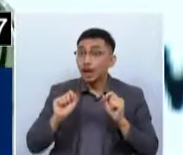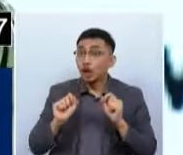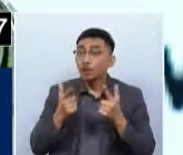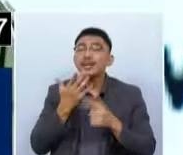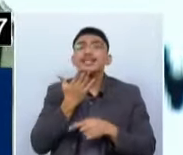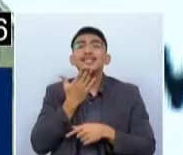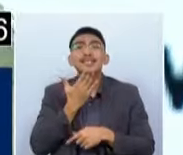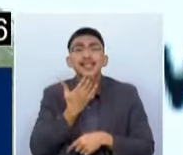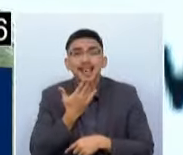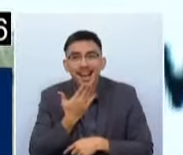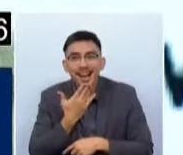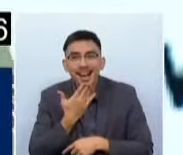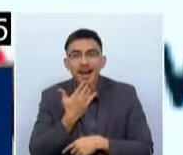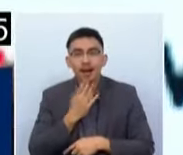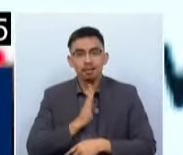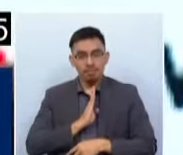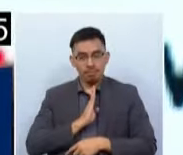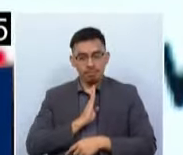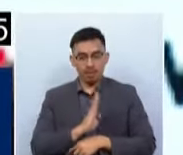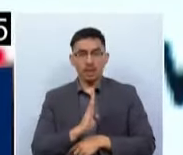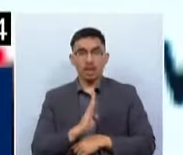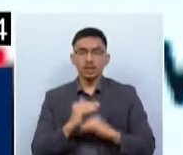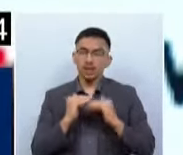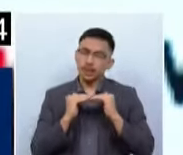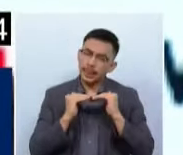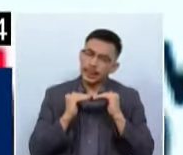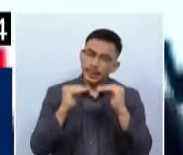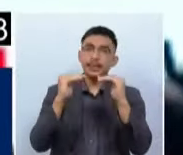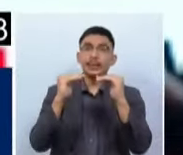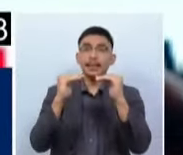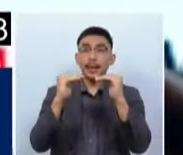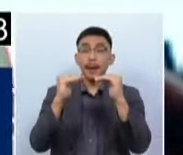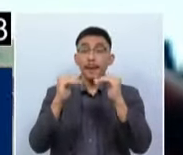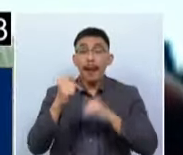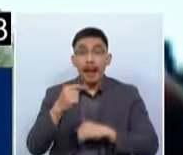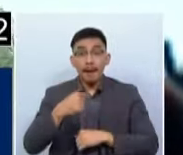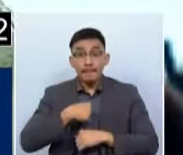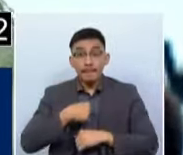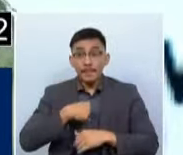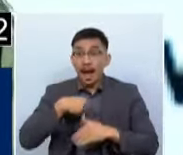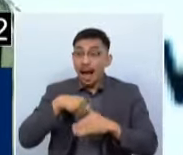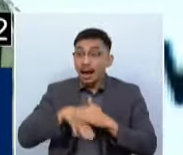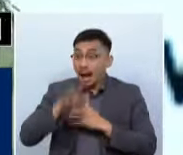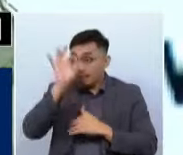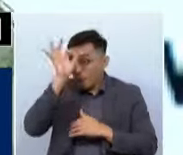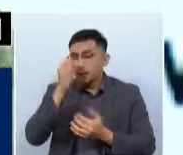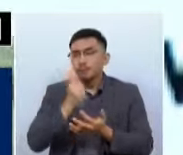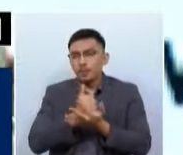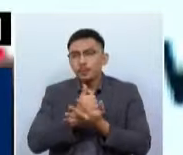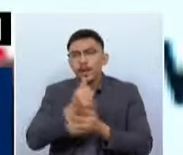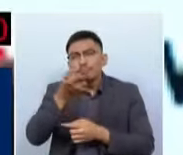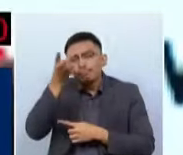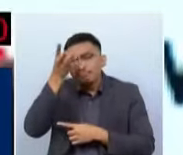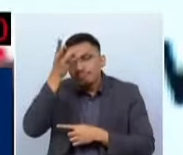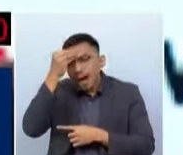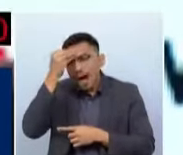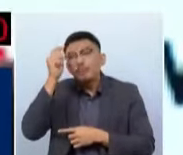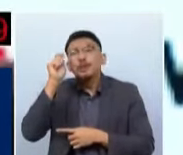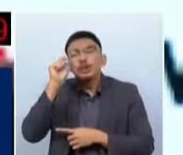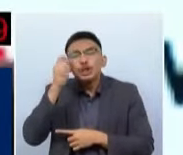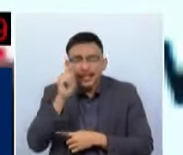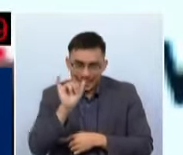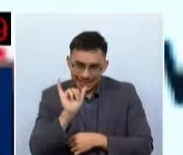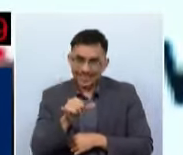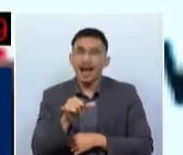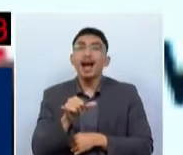integritas yang tinggi sebagai anak polisi saya paham betul ini sesuatu yang sulit dan pasti akan bisa kita